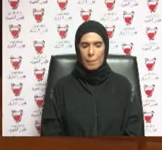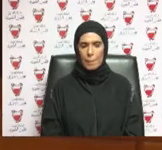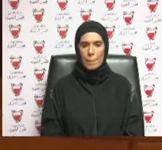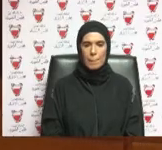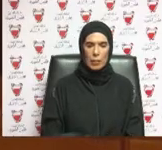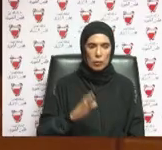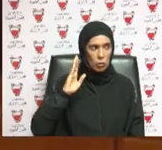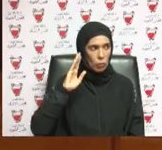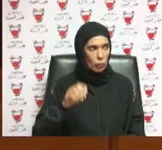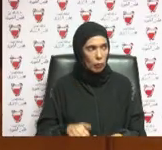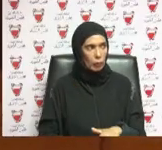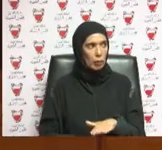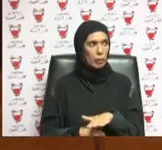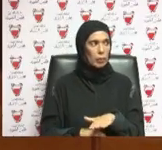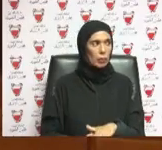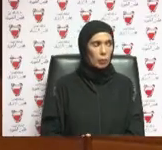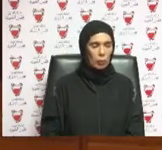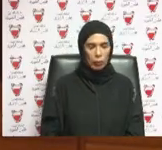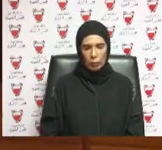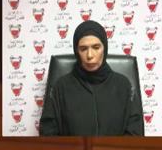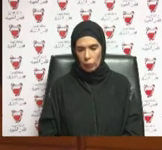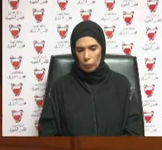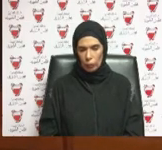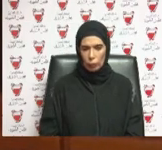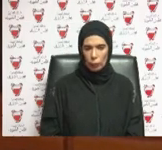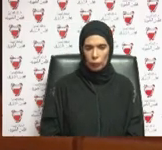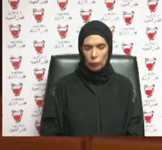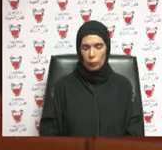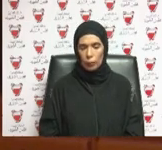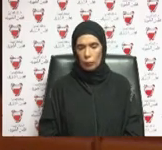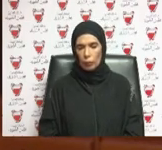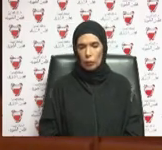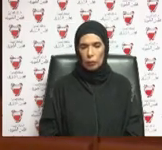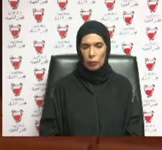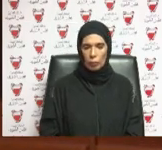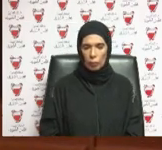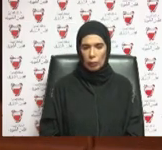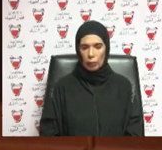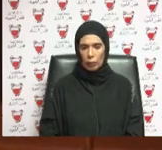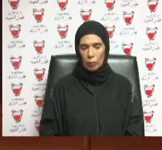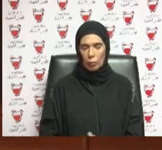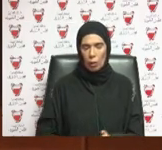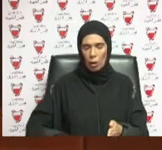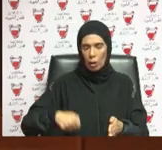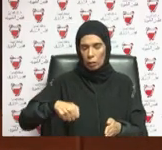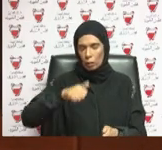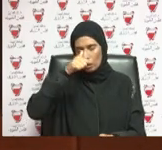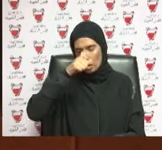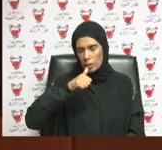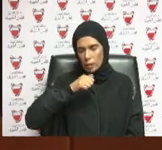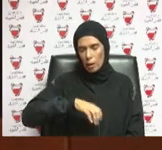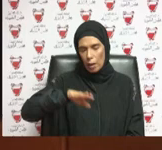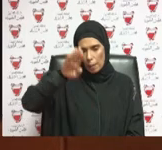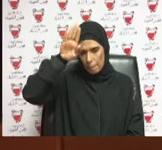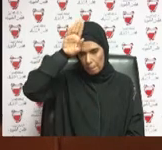شكرا معالي الرئيس. إنا لله وإنا إليه راجعون. أتقدم بحر التعازي لصاحب الجلالة الملك حمد